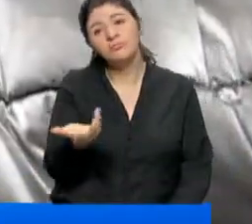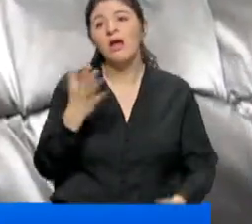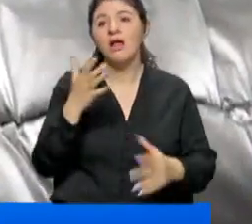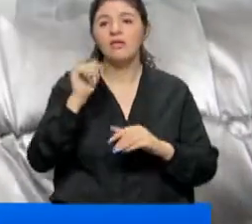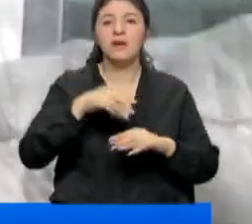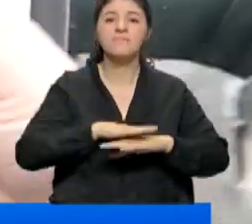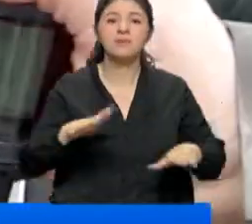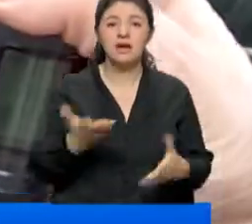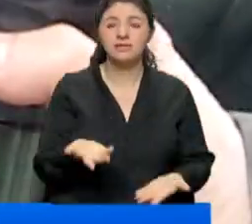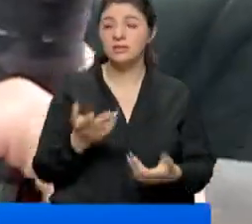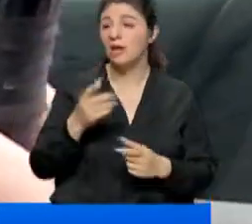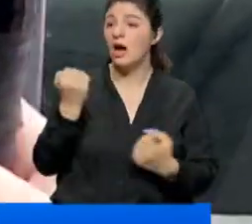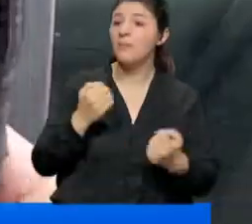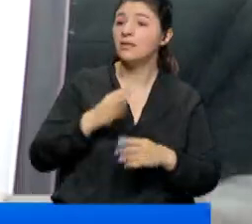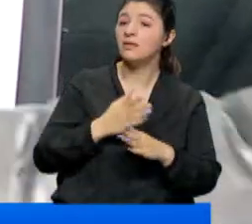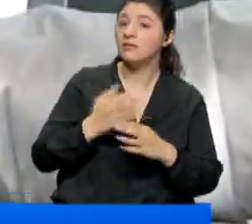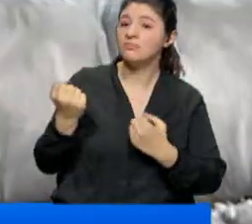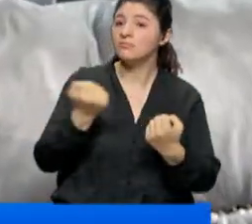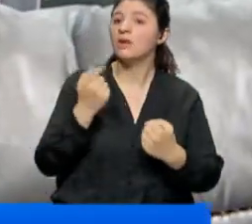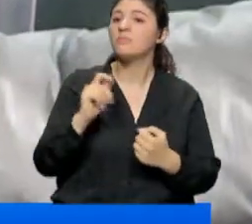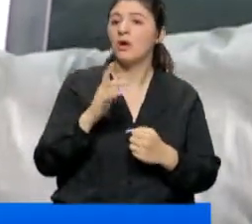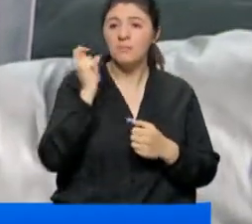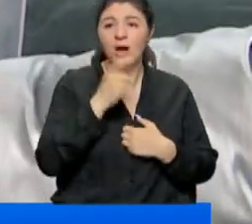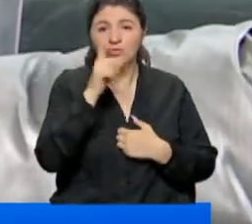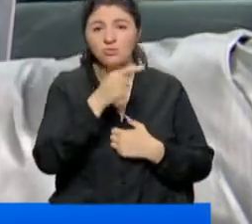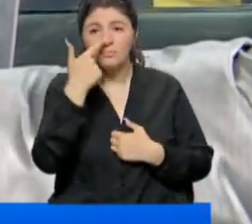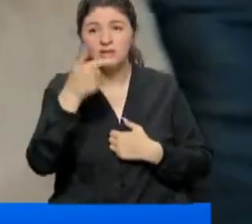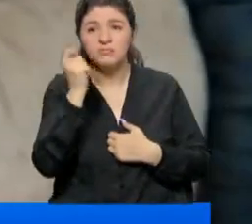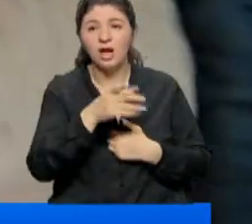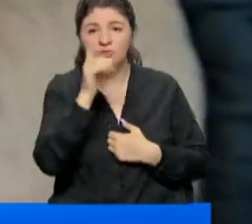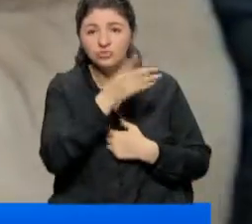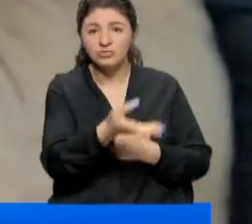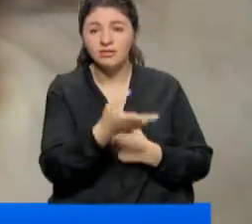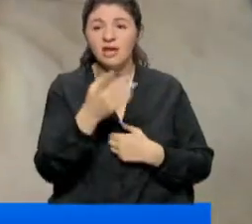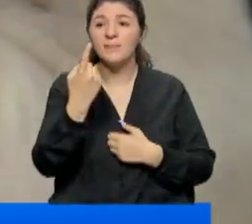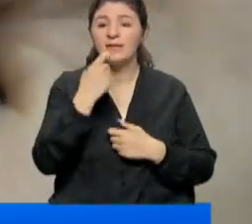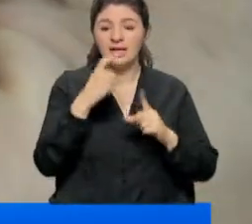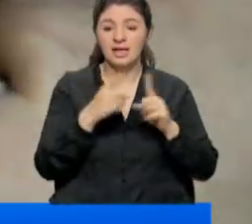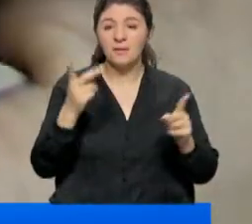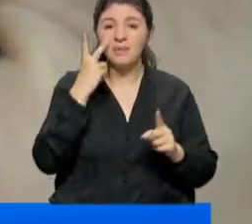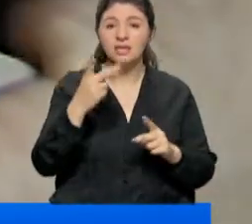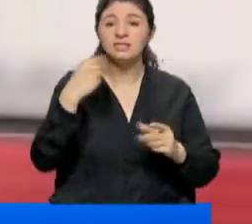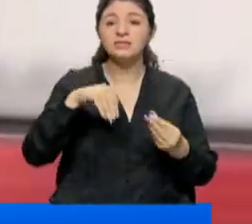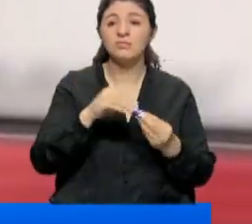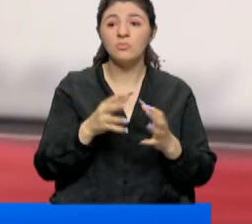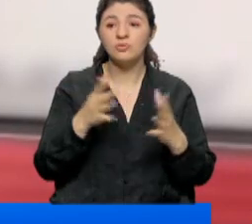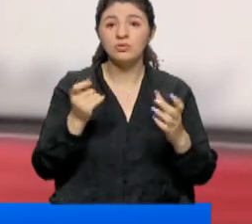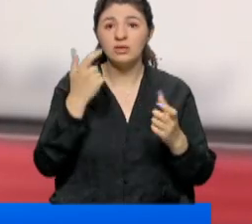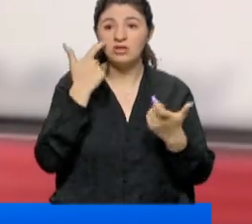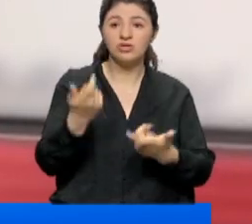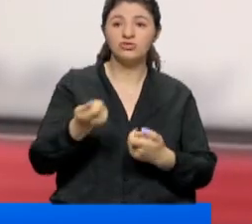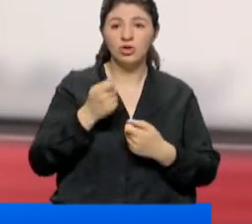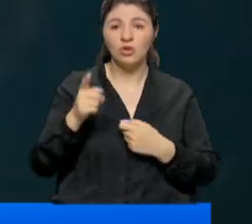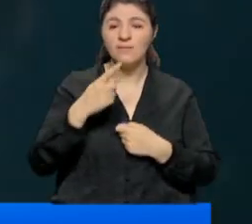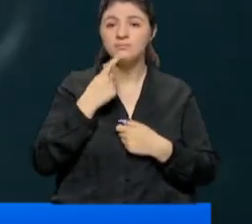herhalde yarın biter neden kullanmıyorsunuz pahalılıktan benzin pahalı yıllık bazda bakıldığında ise ezanların büyüklüğü daha da